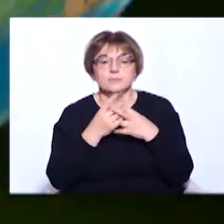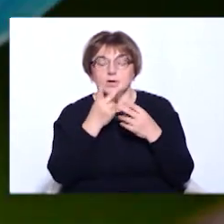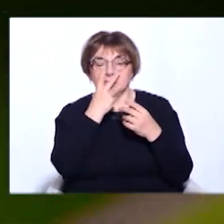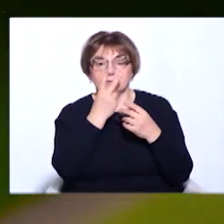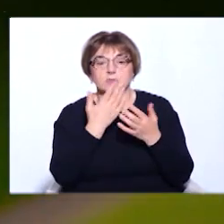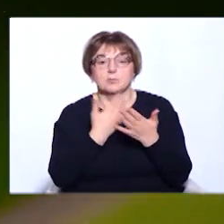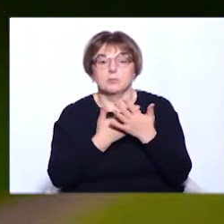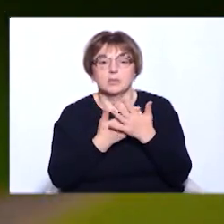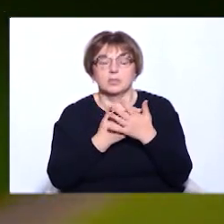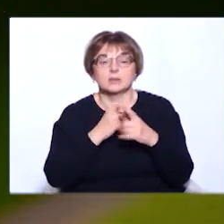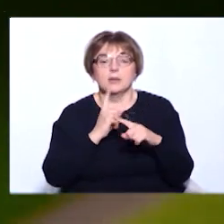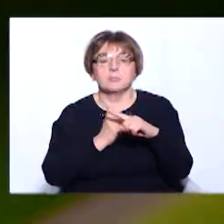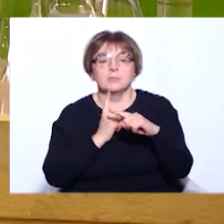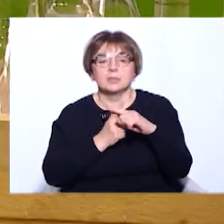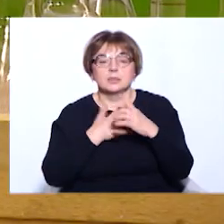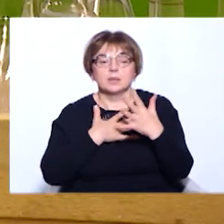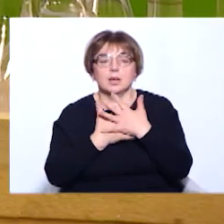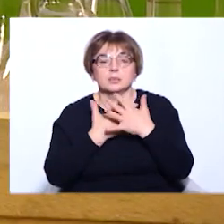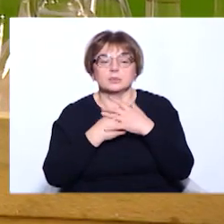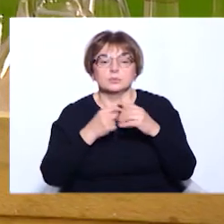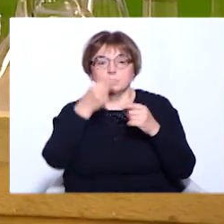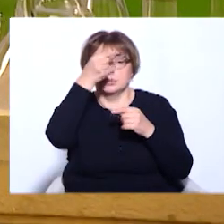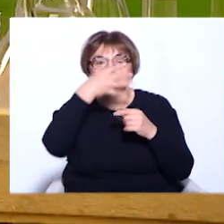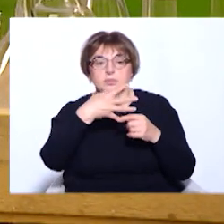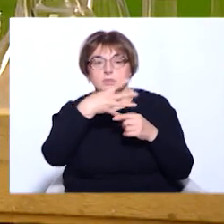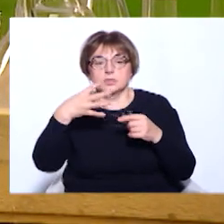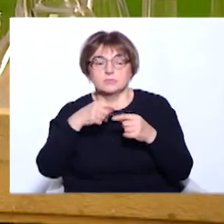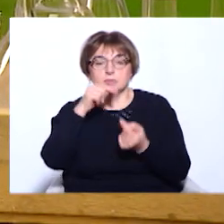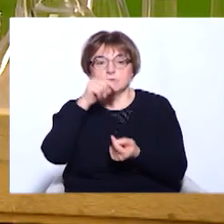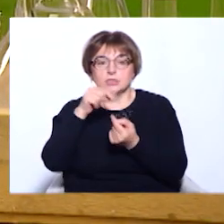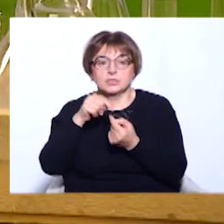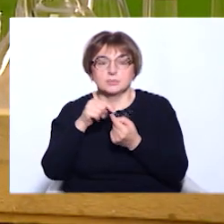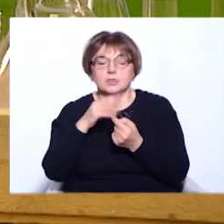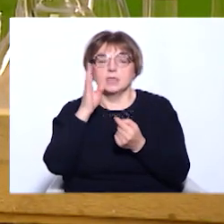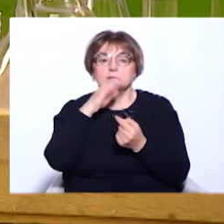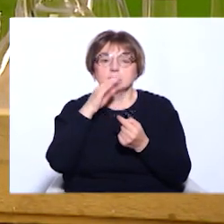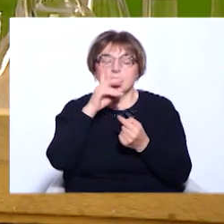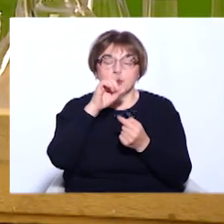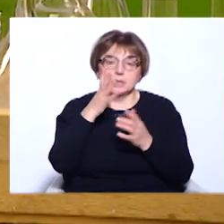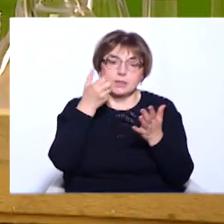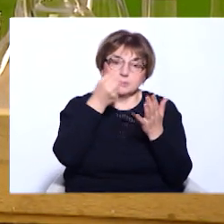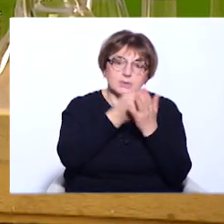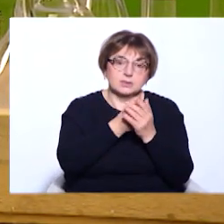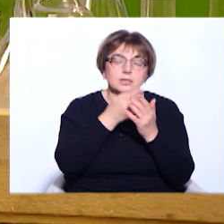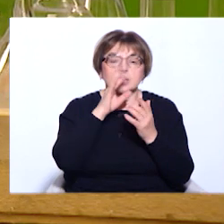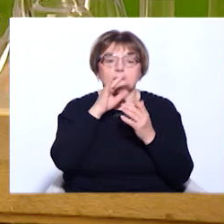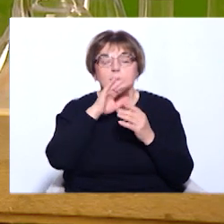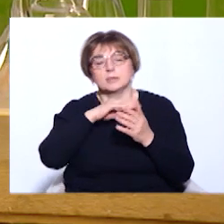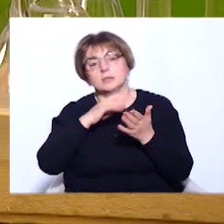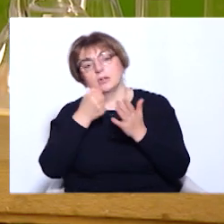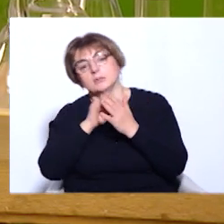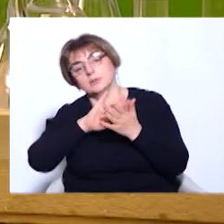თვალსაჩინო მაგალითია მეტალთა აქტიურობის მწკრივში, მეტალთა შესადარებლად წყალბადამდე და მას შემდეგ მოთავსებული